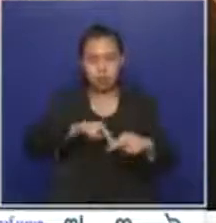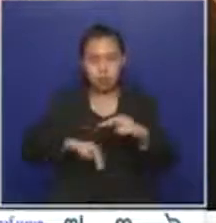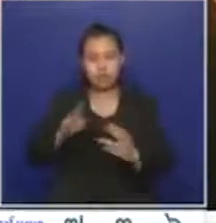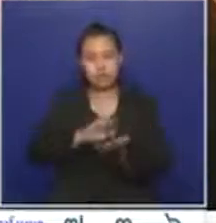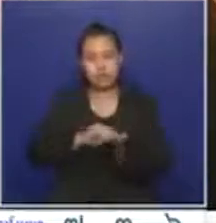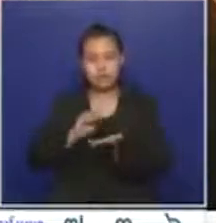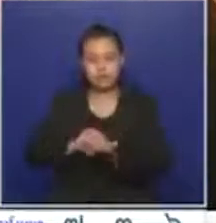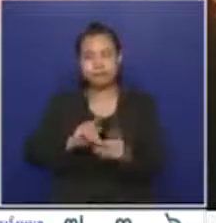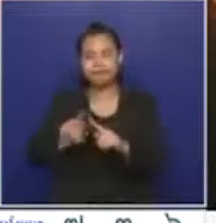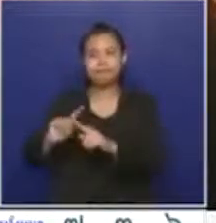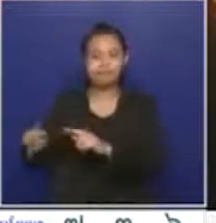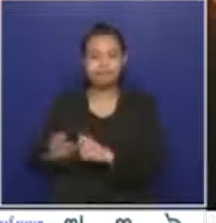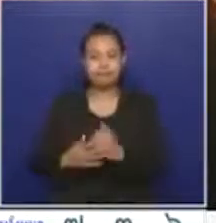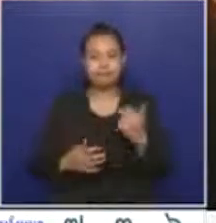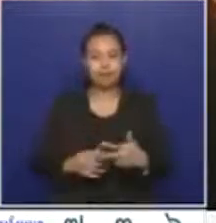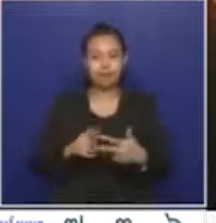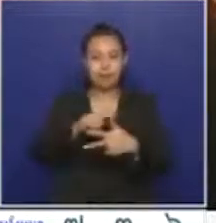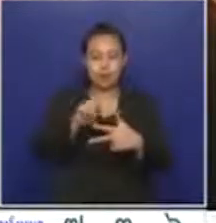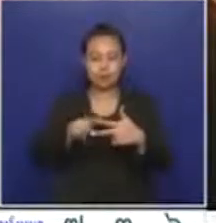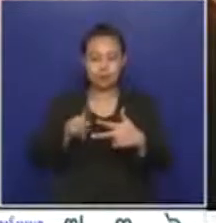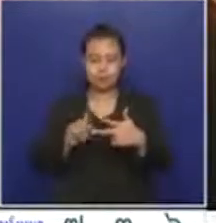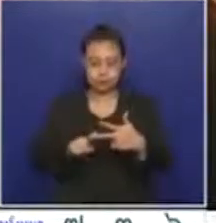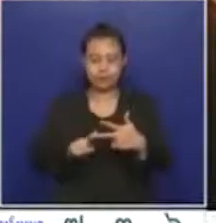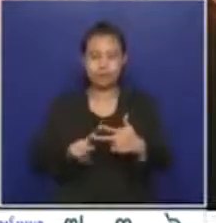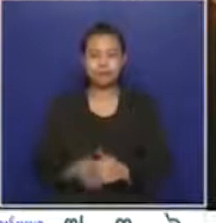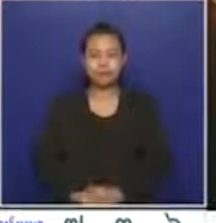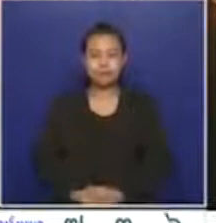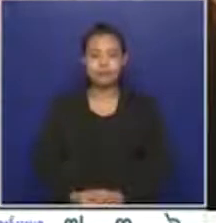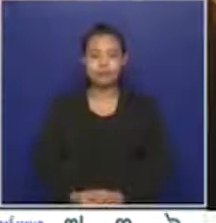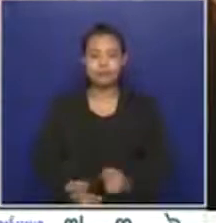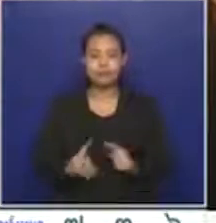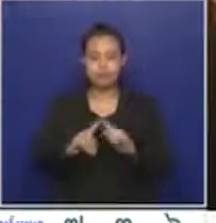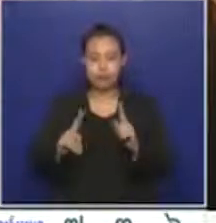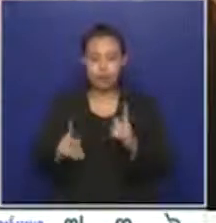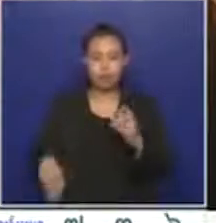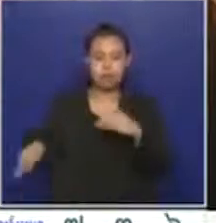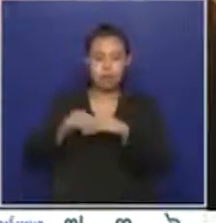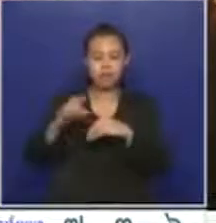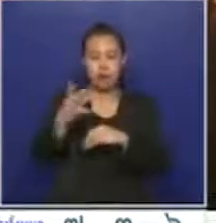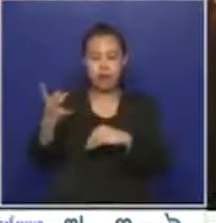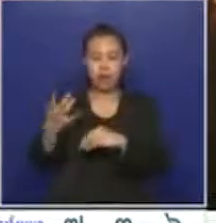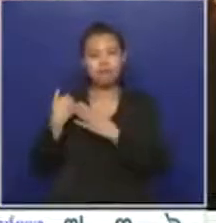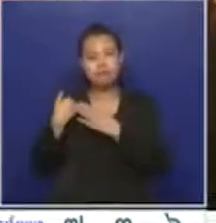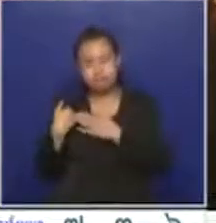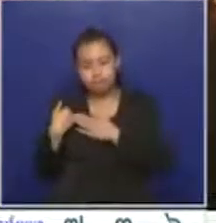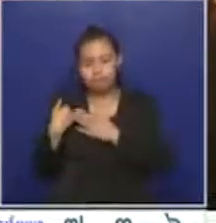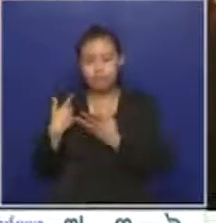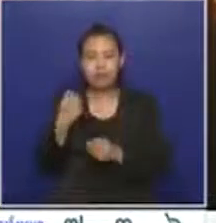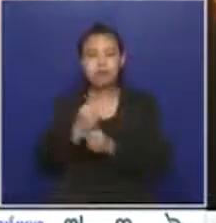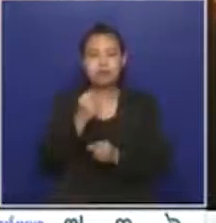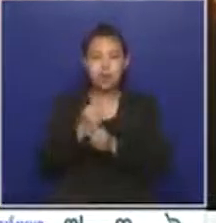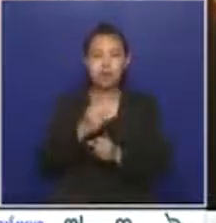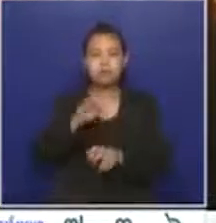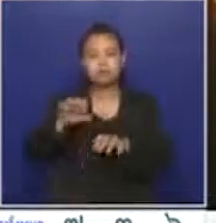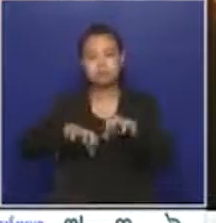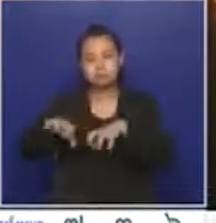ารรวมไปถึงข้อมูลต่างๆที่เป็น3ขอบข่ายของความตกลงแม็กแต่ของแถมที่ได้มานั่นก็คือภาระในการ